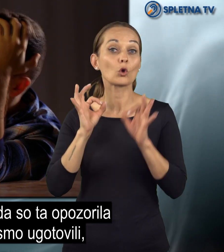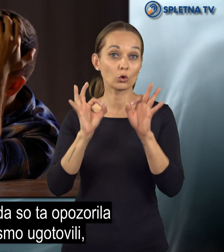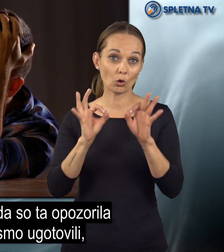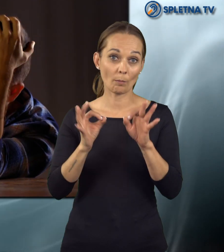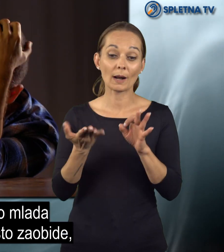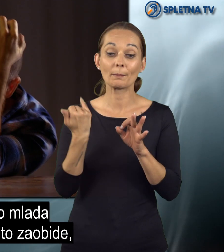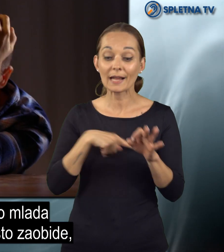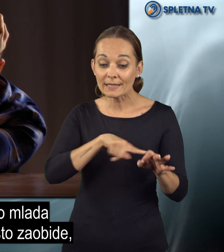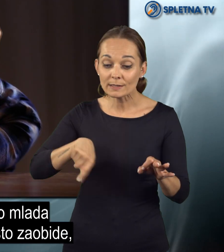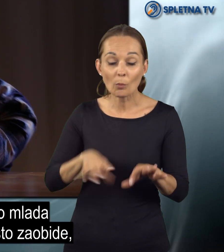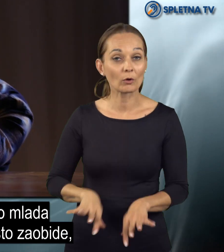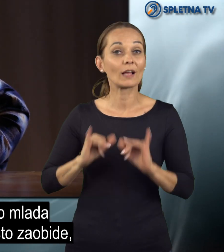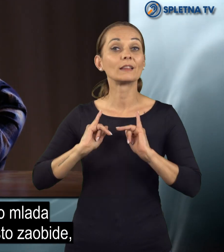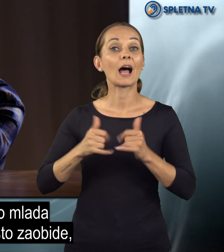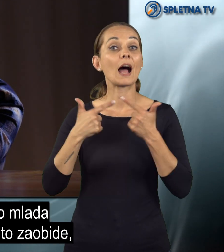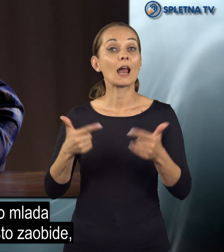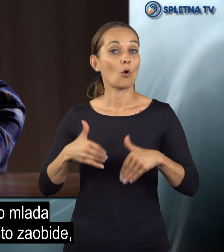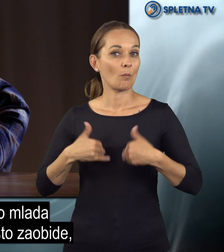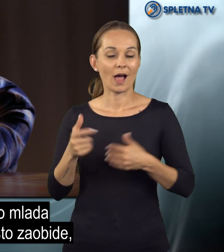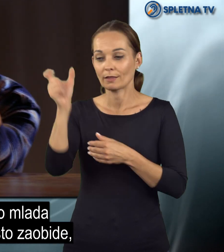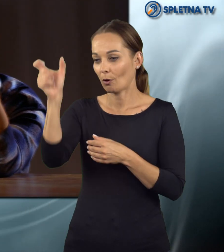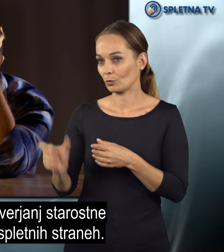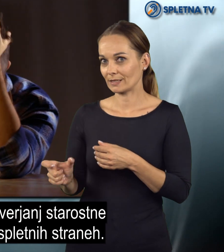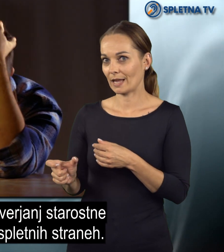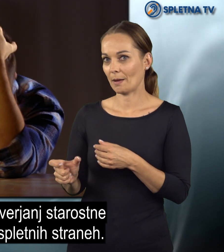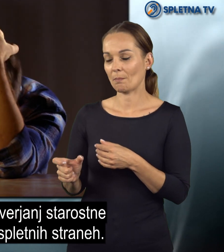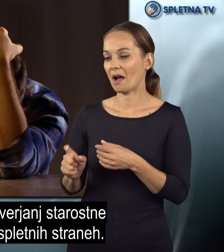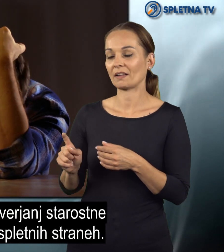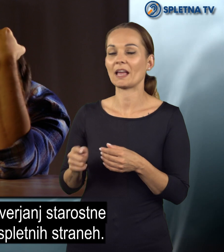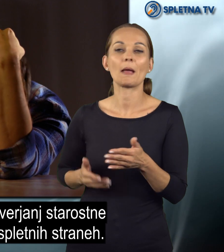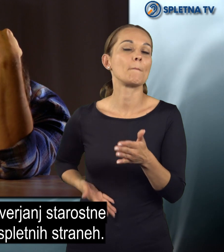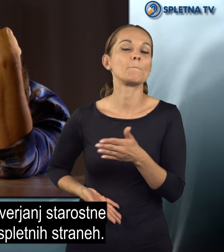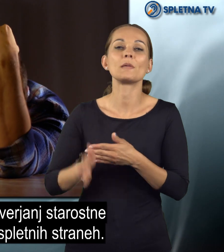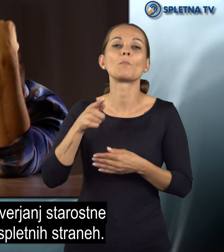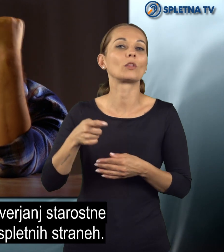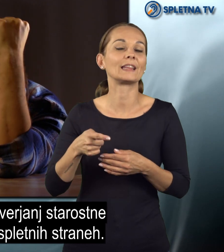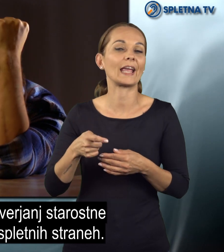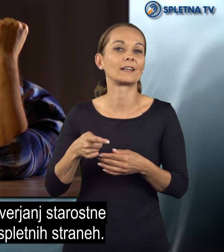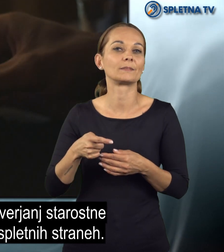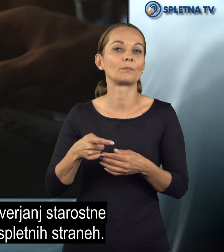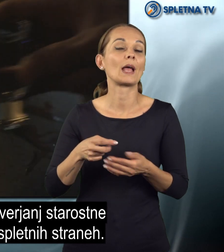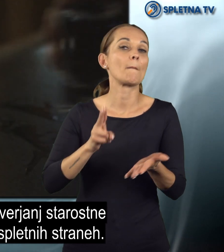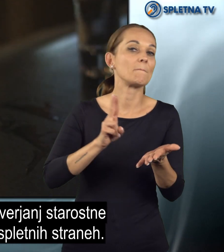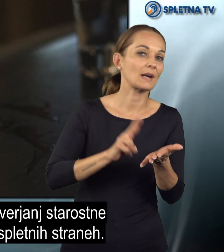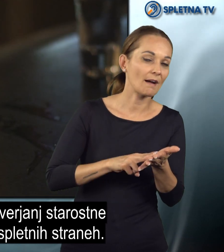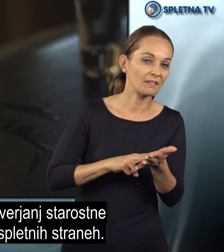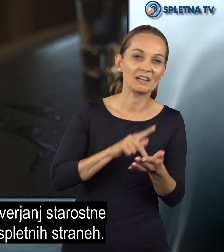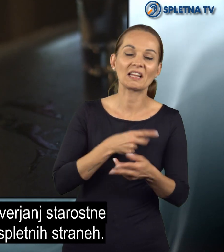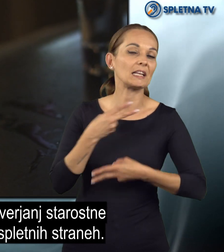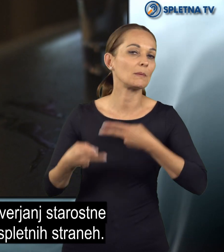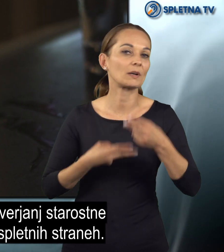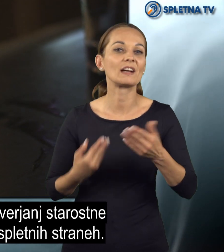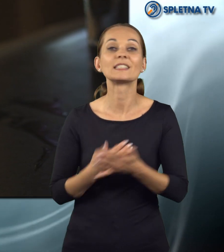pa smo ugotovili, da jih lahko mlada oseba preprosto zaobide, torej ni nobenih preverjanj starostne omejitve na samih